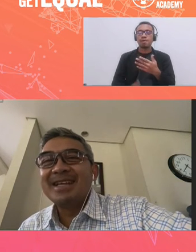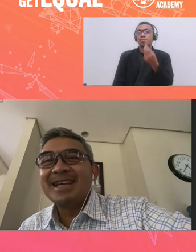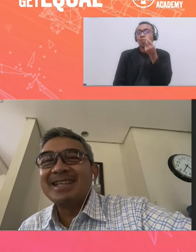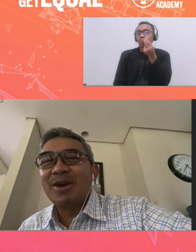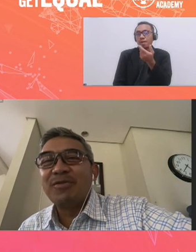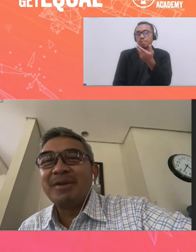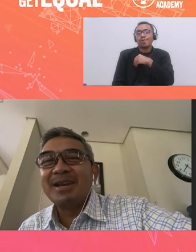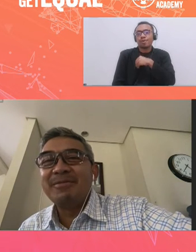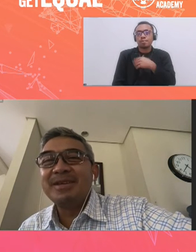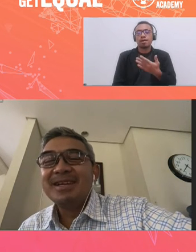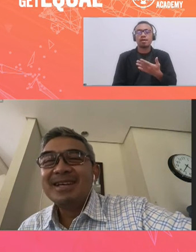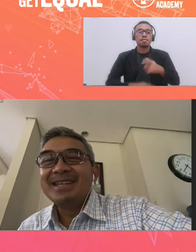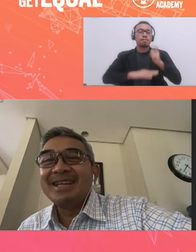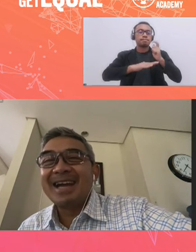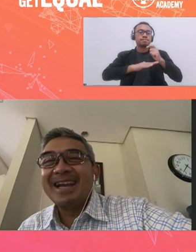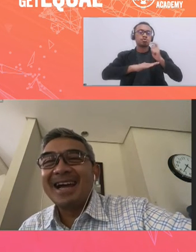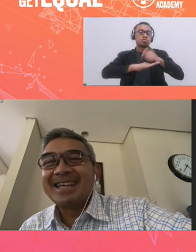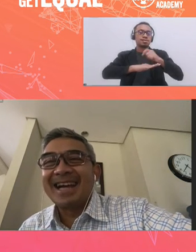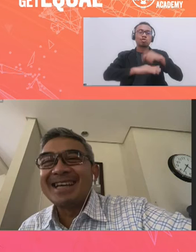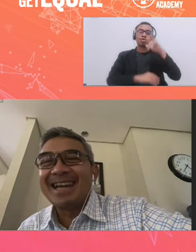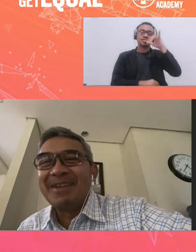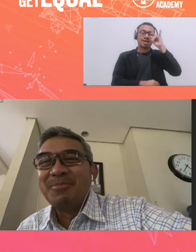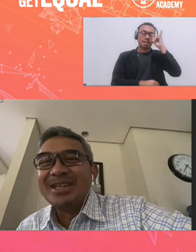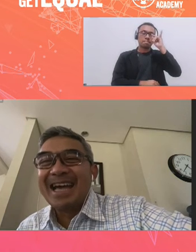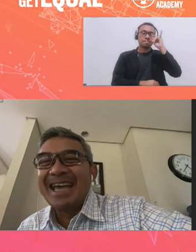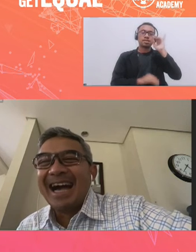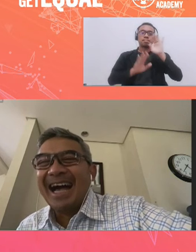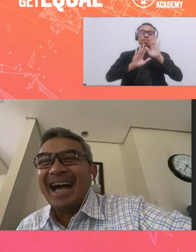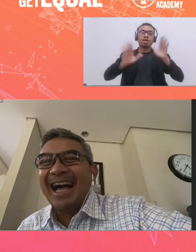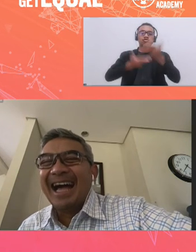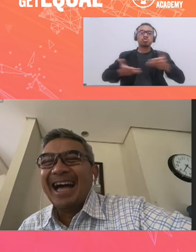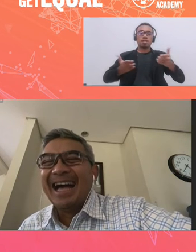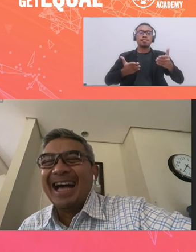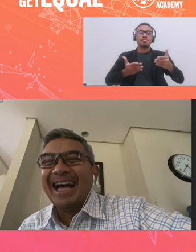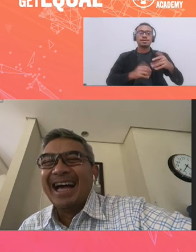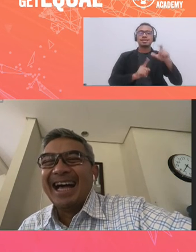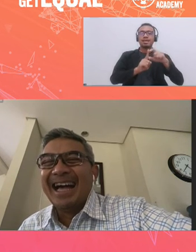sosial media saya di take over sama Devi. Jadi enggak ada menyerang saya dan membuli saya.